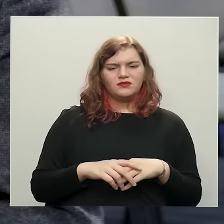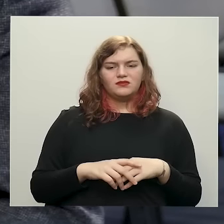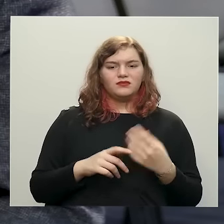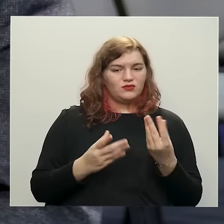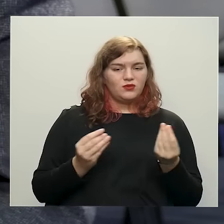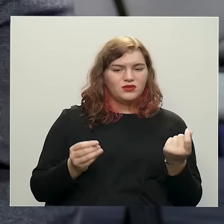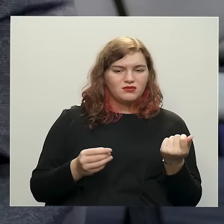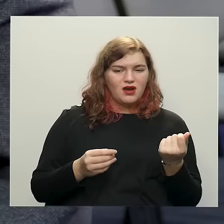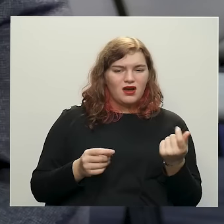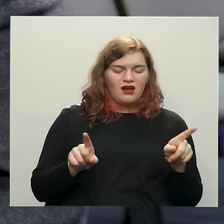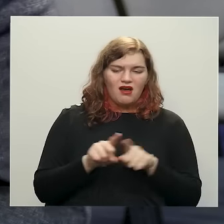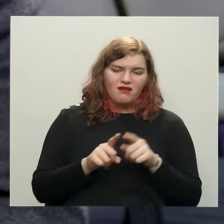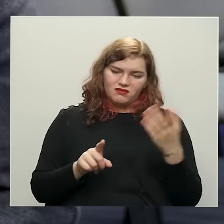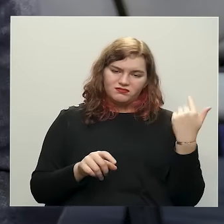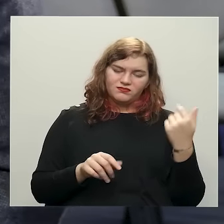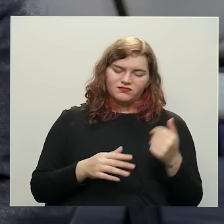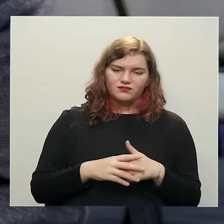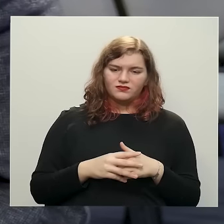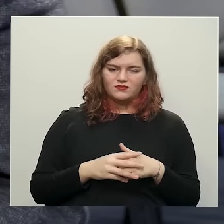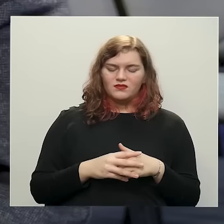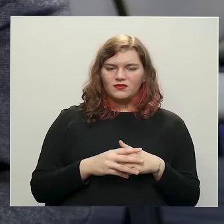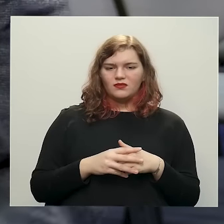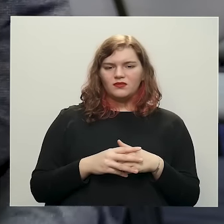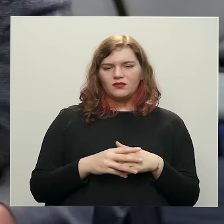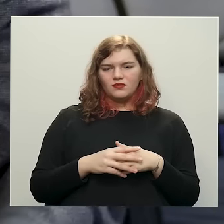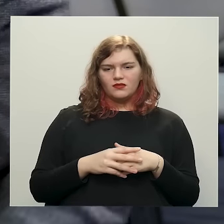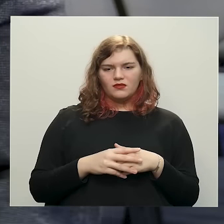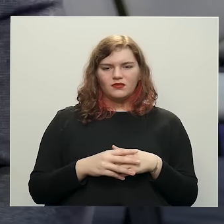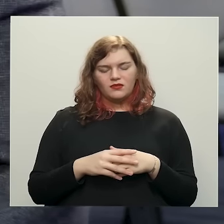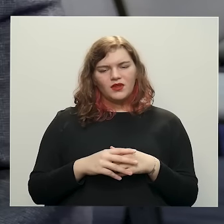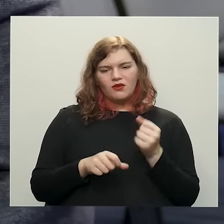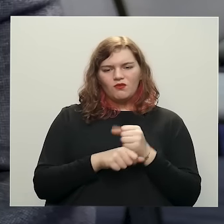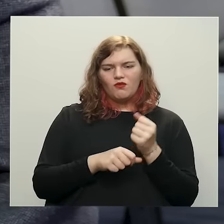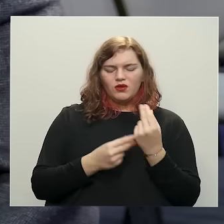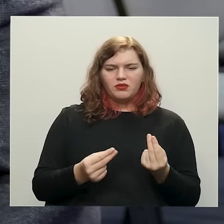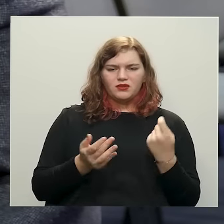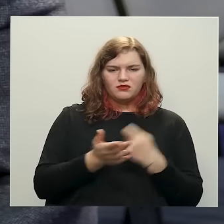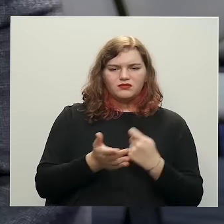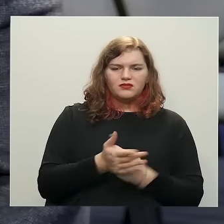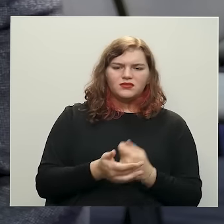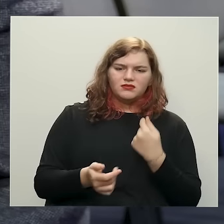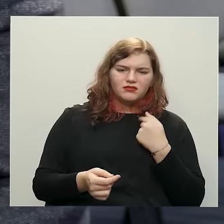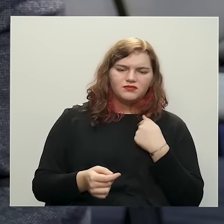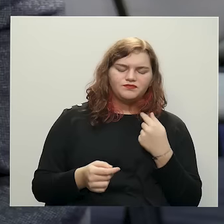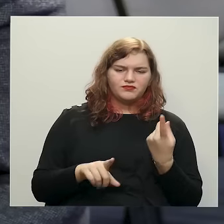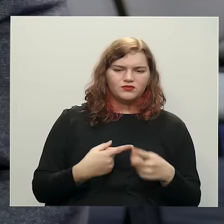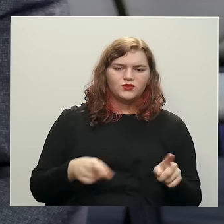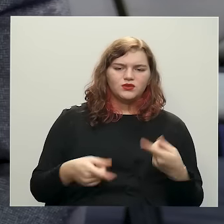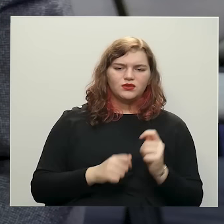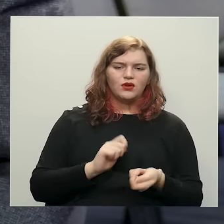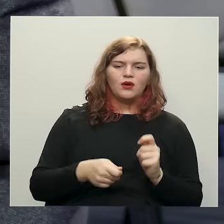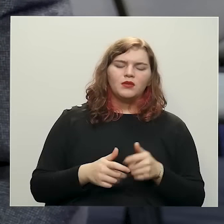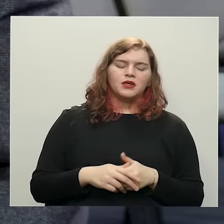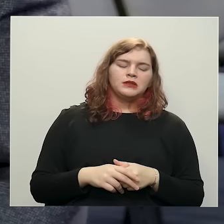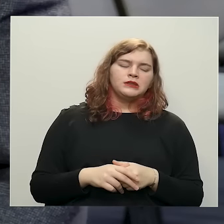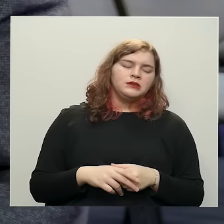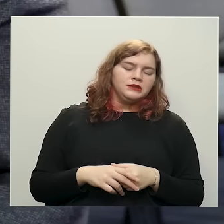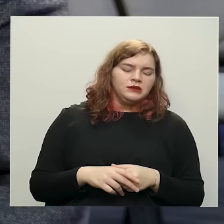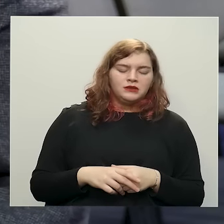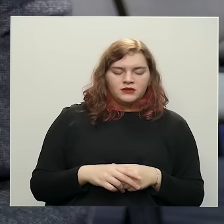erau bani și atunci, pe vremea aia. Dar noi erau foarte bine plătiți. Foarte bine plătiți. No,